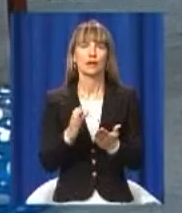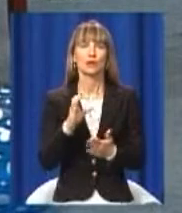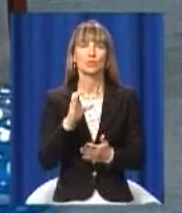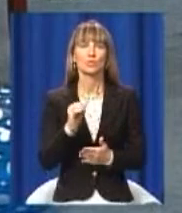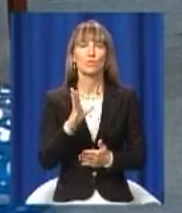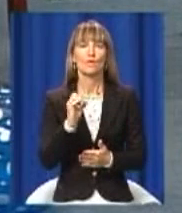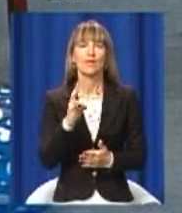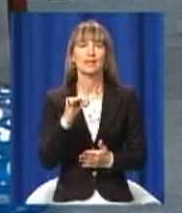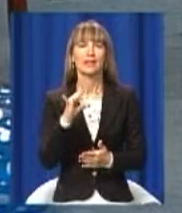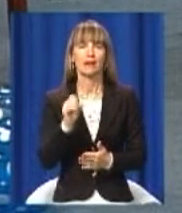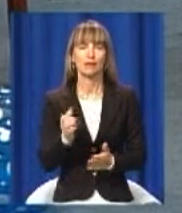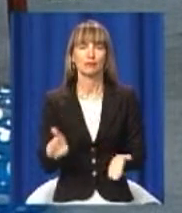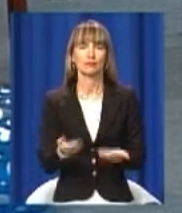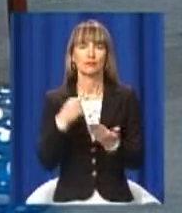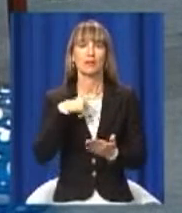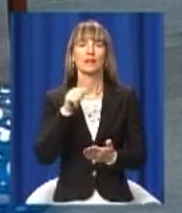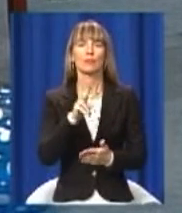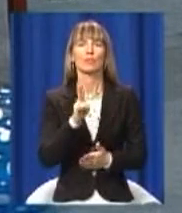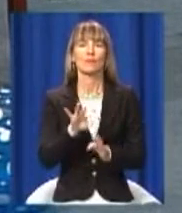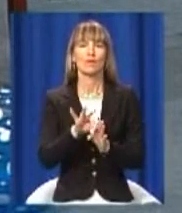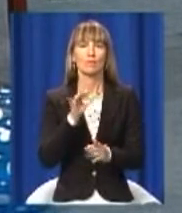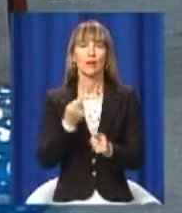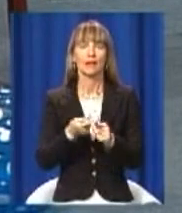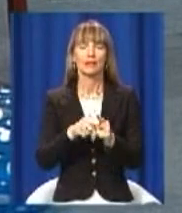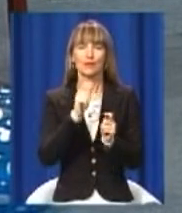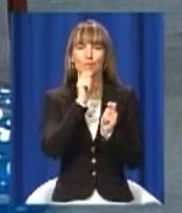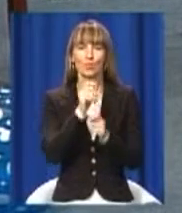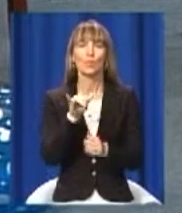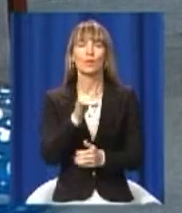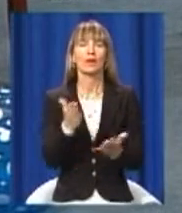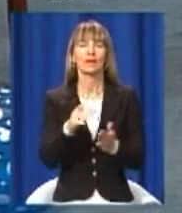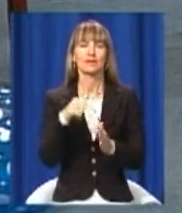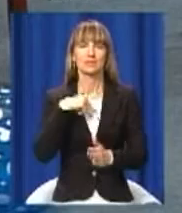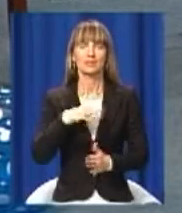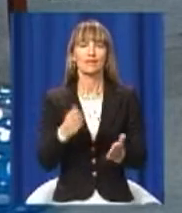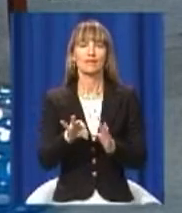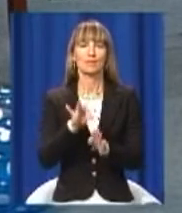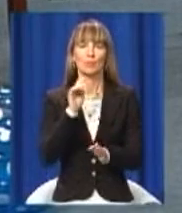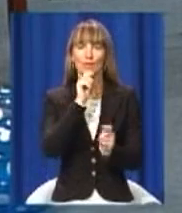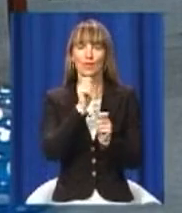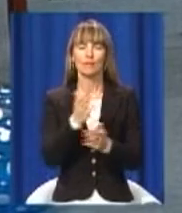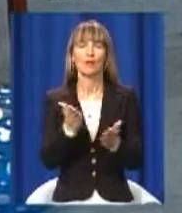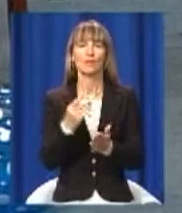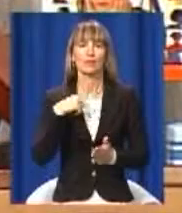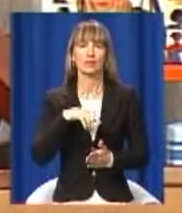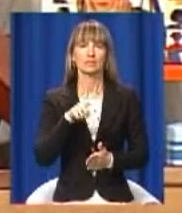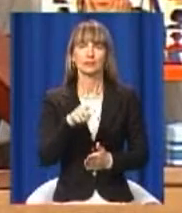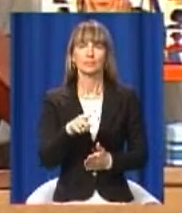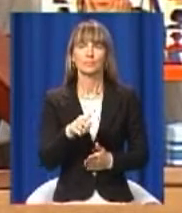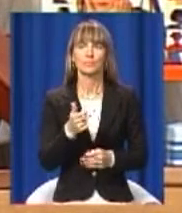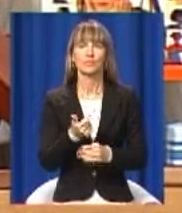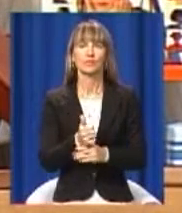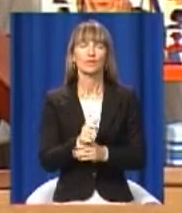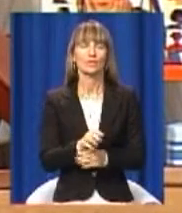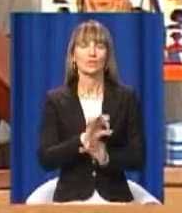він підіймає настрій, власне, тому, хто обирає ці подарунки. У тебе як з настроєм? Як ти вибираєш подарунки, в якому настрої ти? У дуже